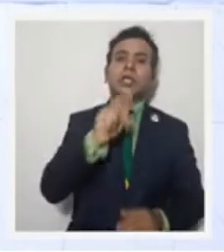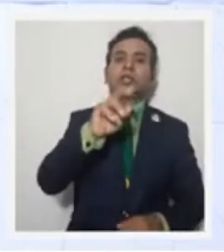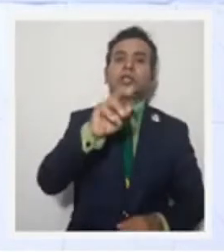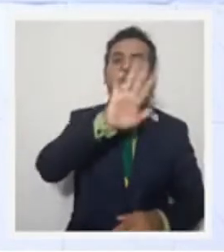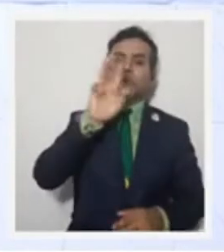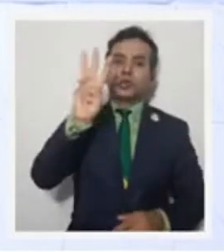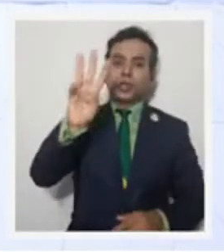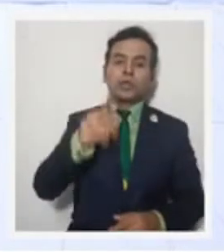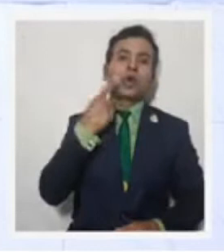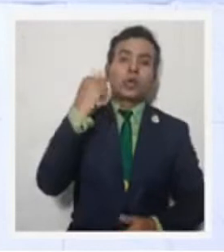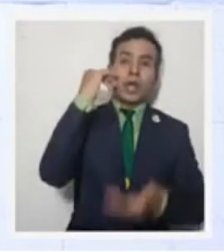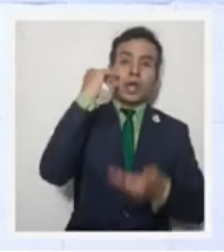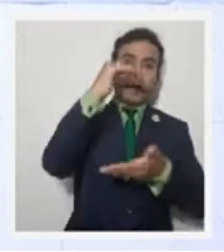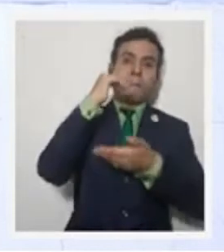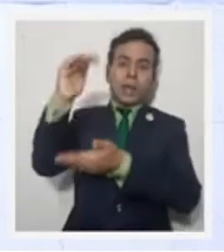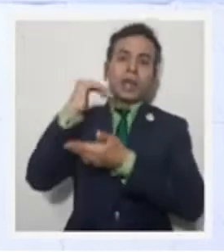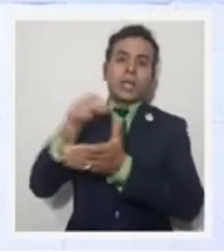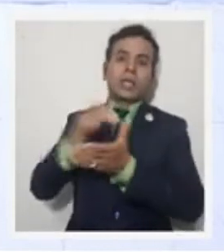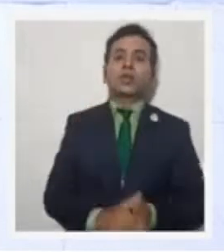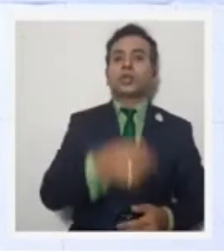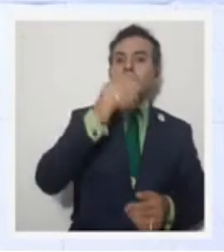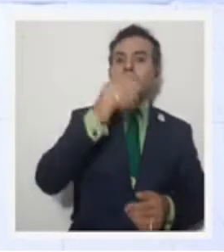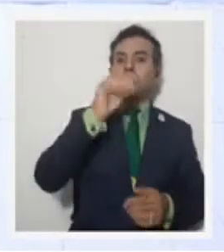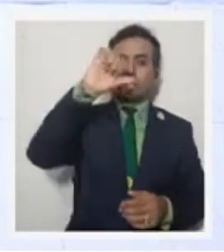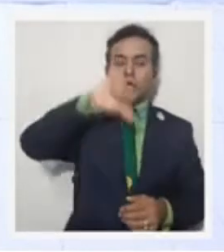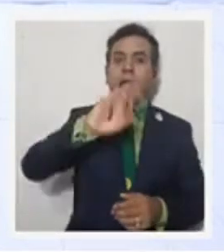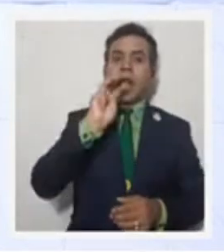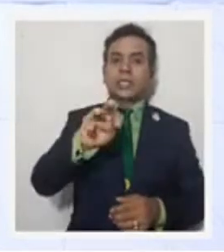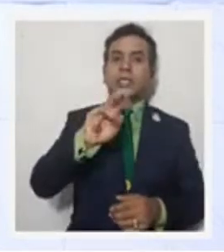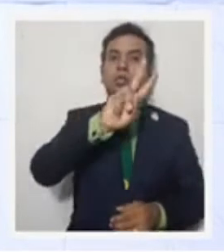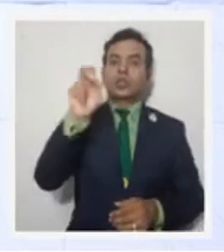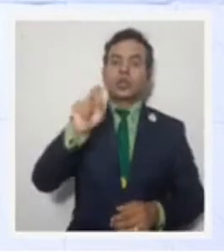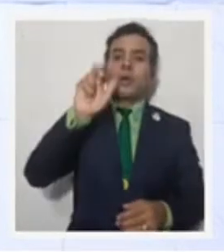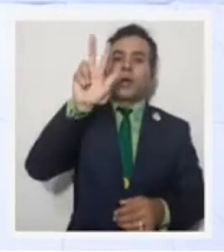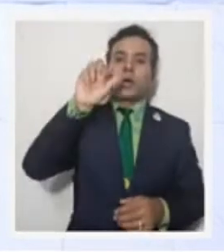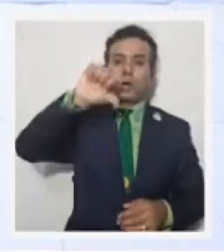পর্যন্ত 19,30,254টি বিতরণ করা হয়েছে 24 ঘন্টায়